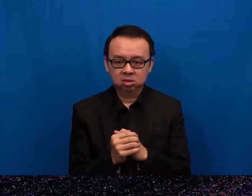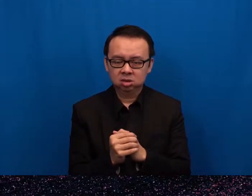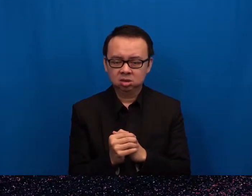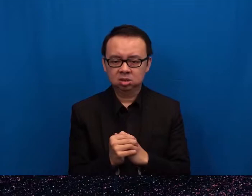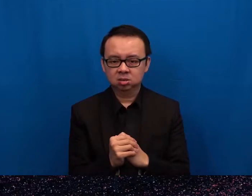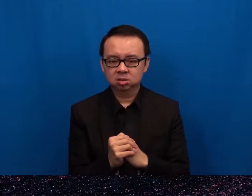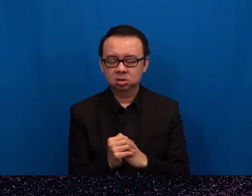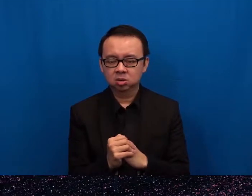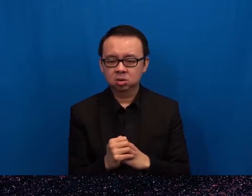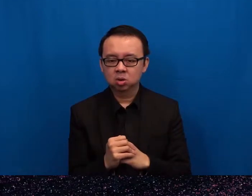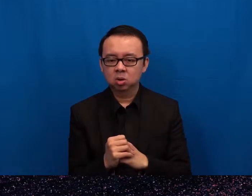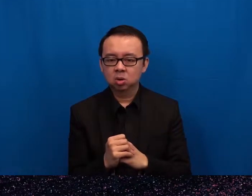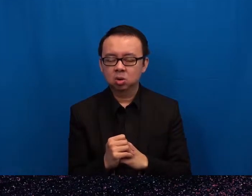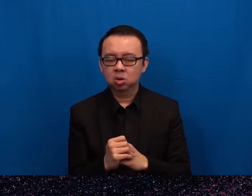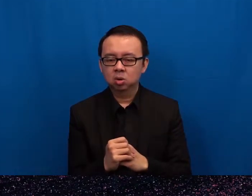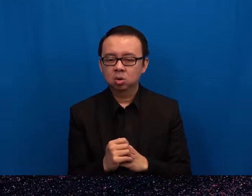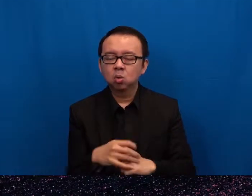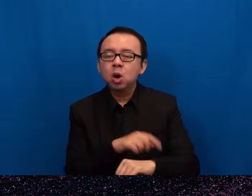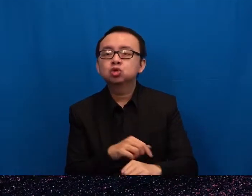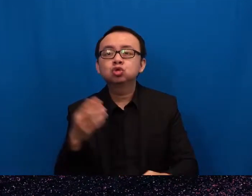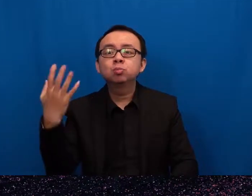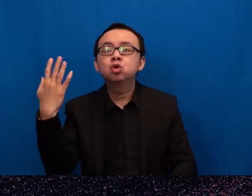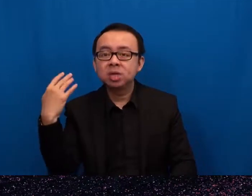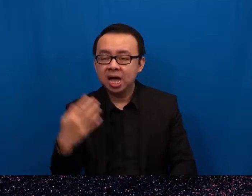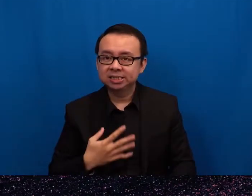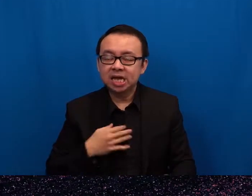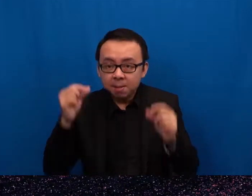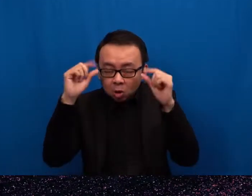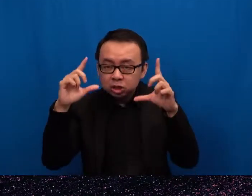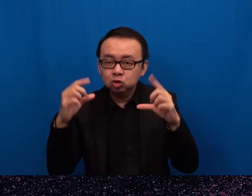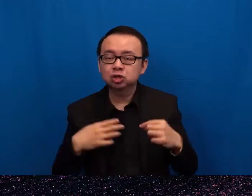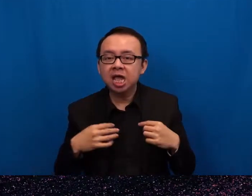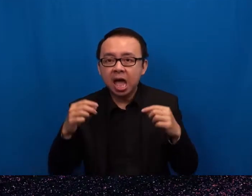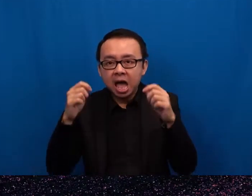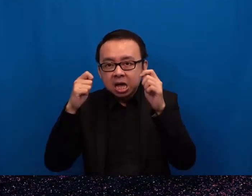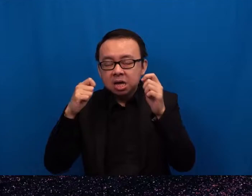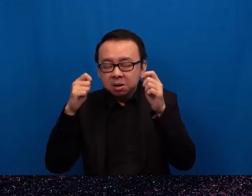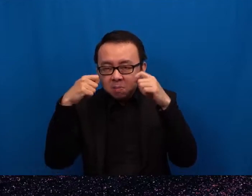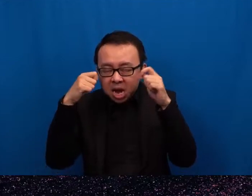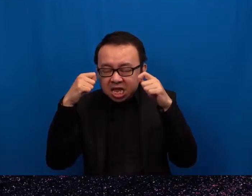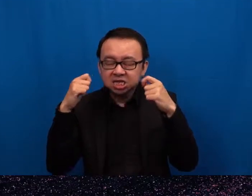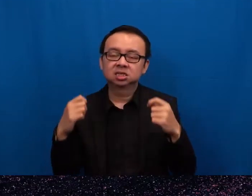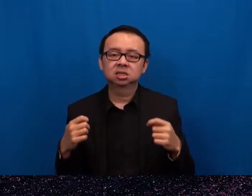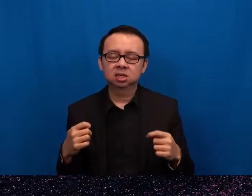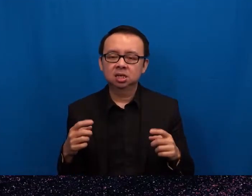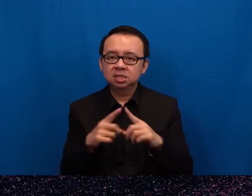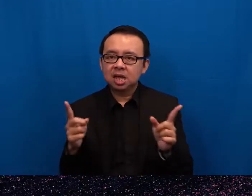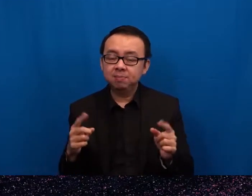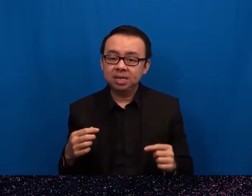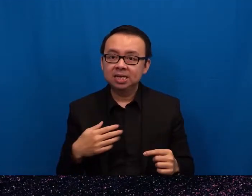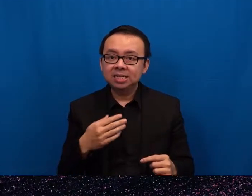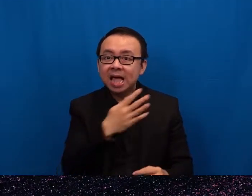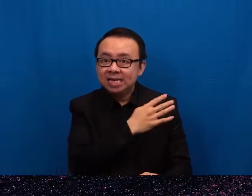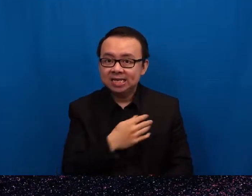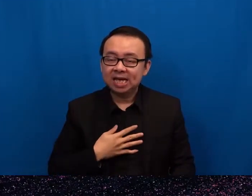Kalau kemarin dulu waktu saya bangun tidur berlinang air mata. Tadi pagi saya bangun berkeringat. Bukan berkeringat dingin tapi